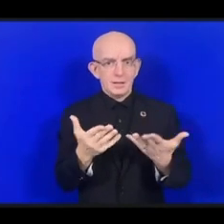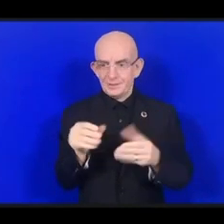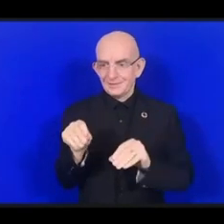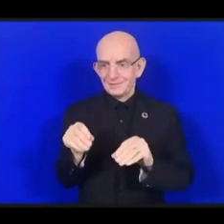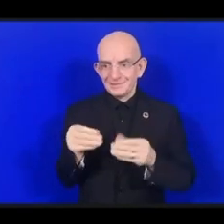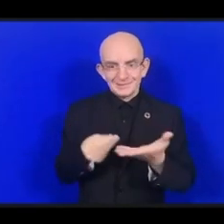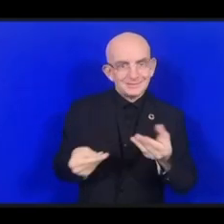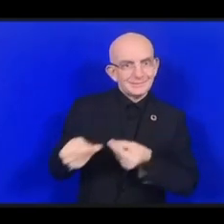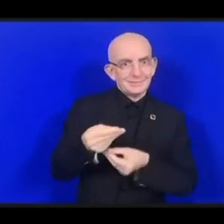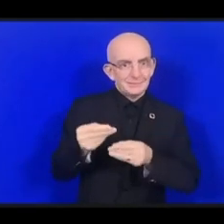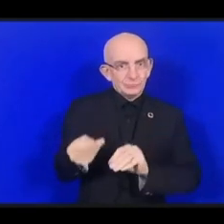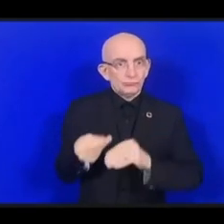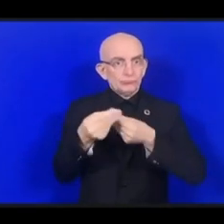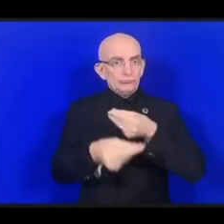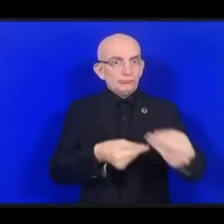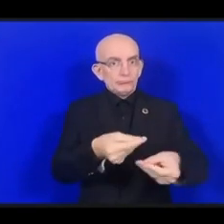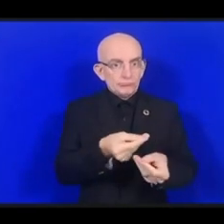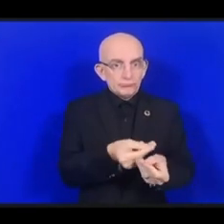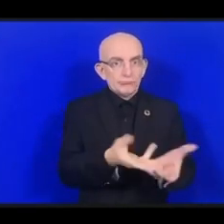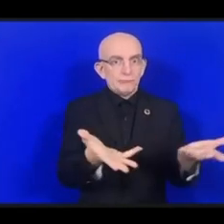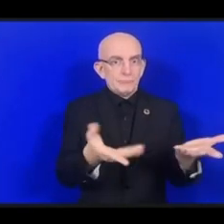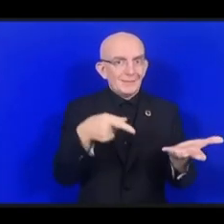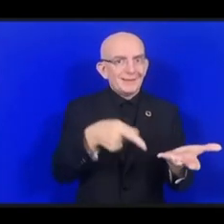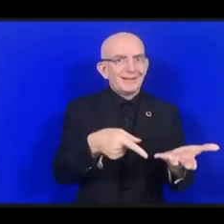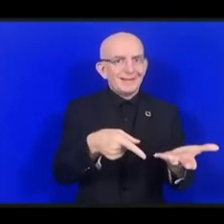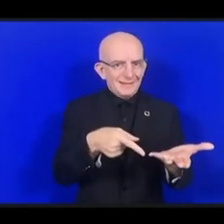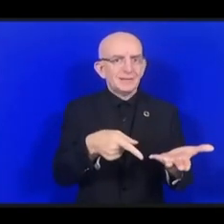التنميه المستدامه لعام